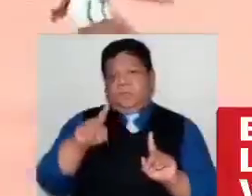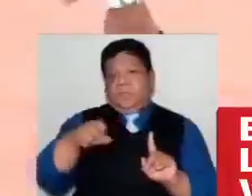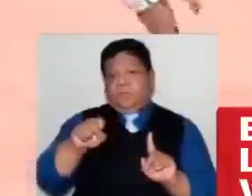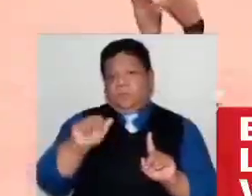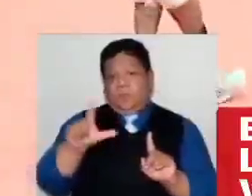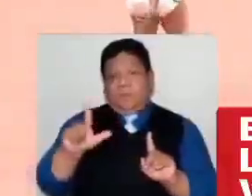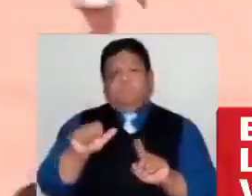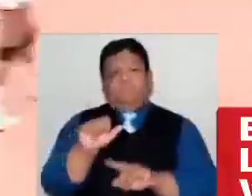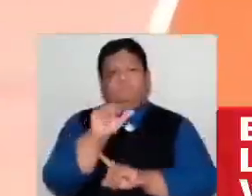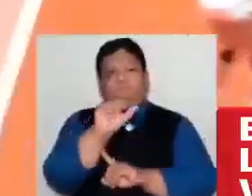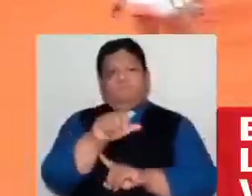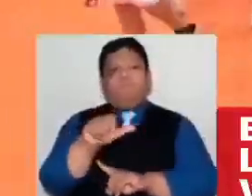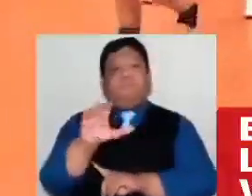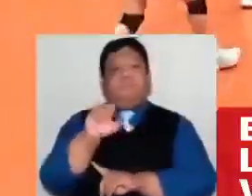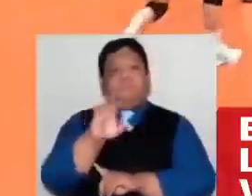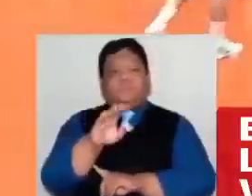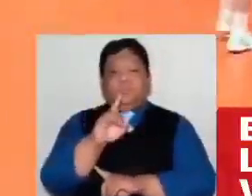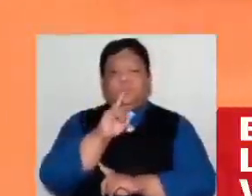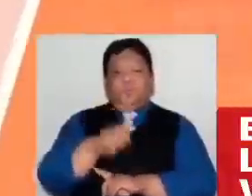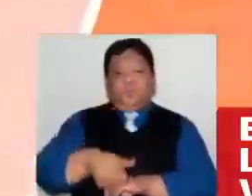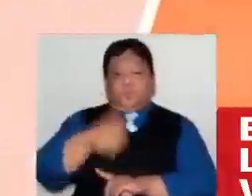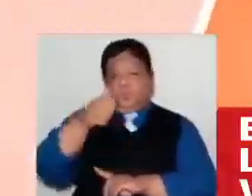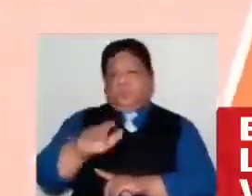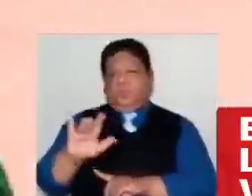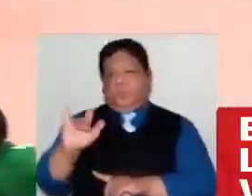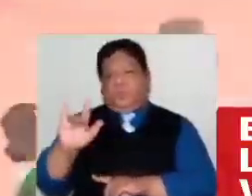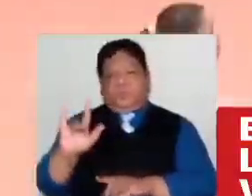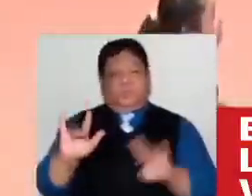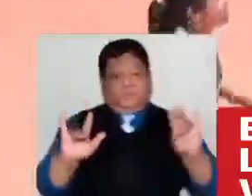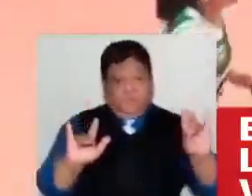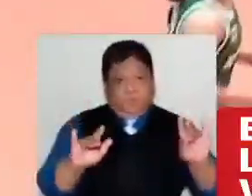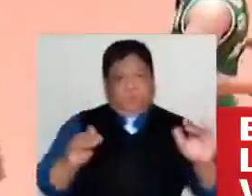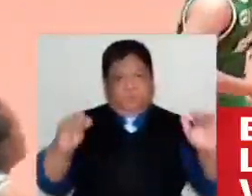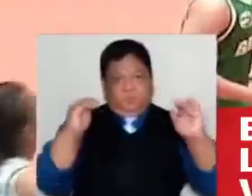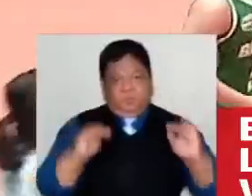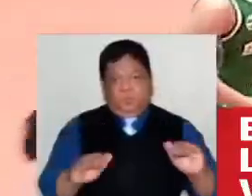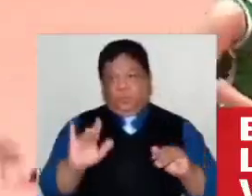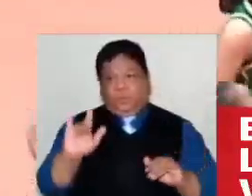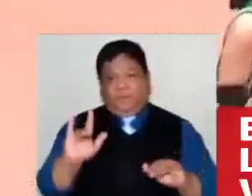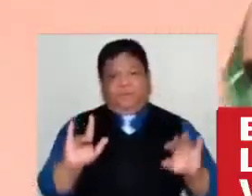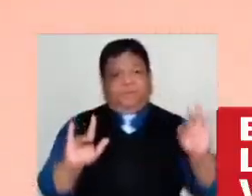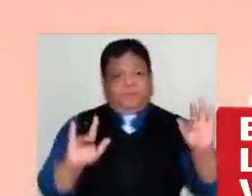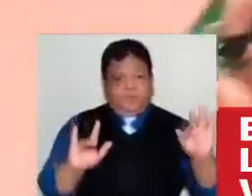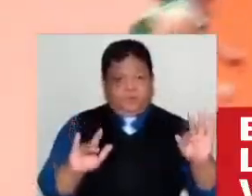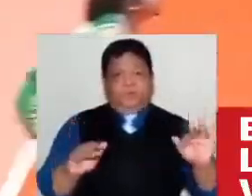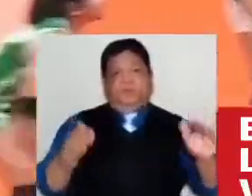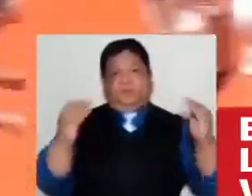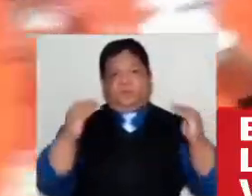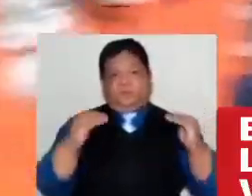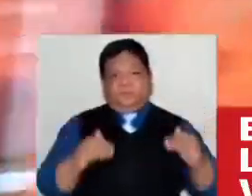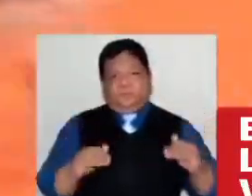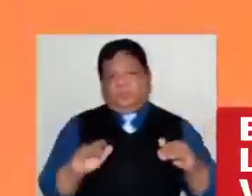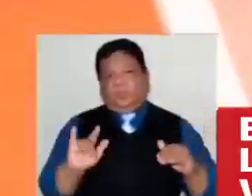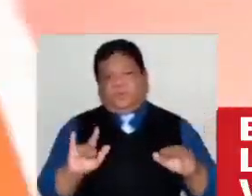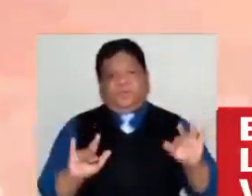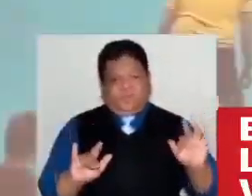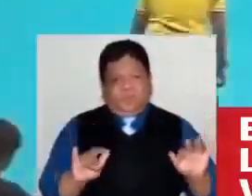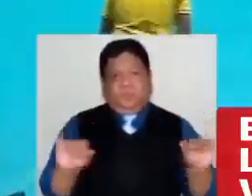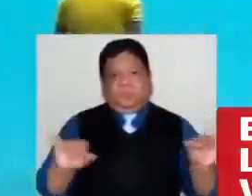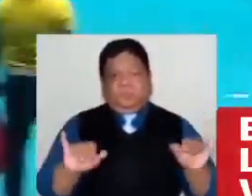na 25-17 sa first set at 25-19 sa second at third set. Kung mananalo muli ang Benilde sa second